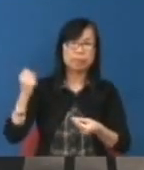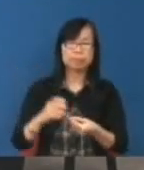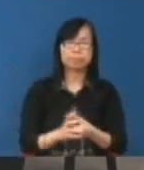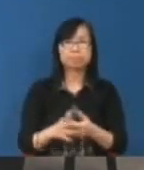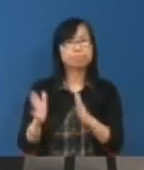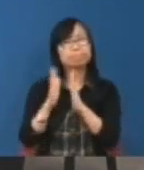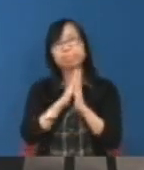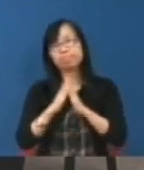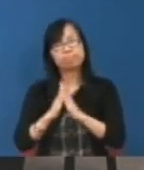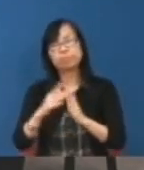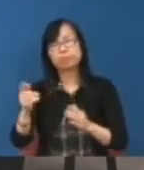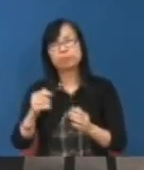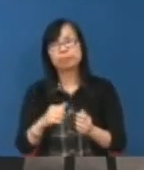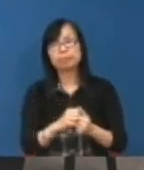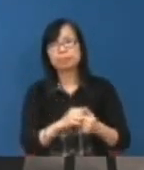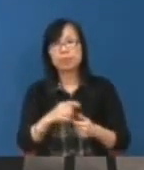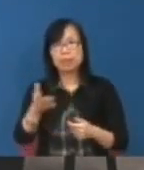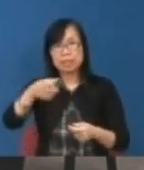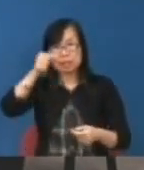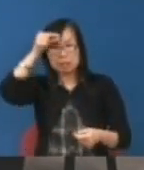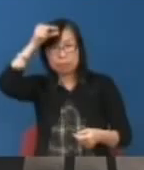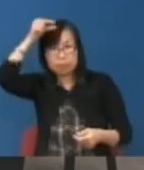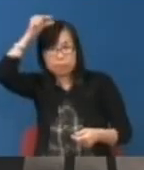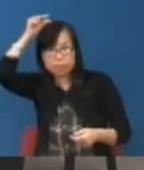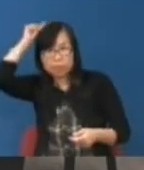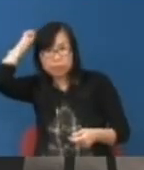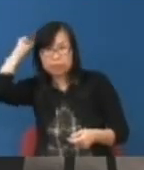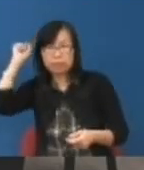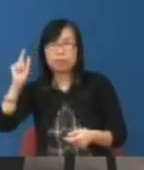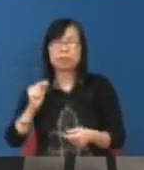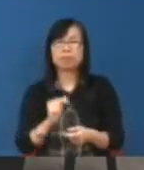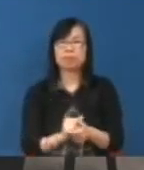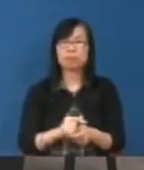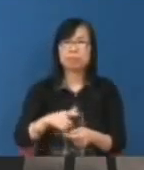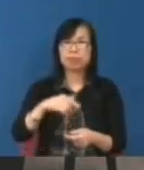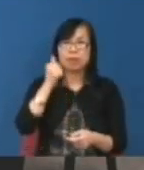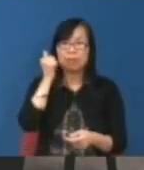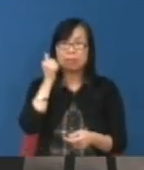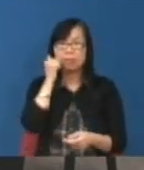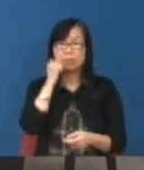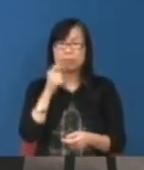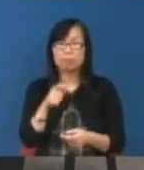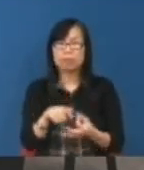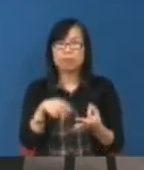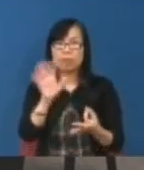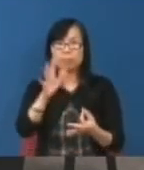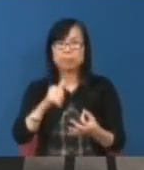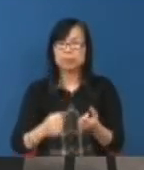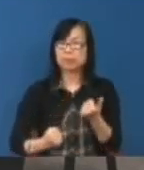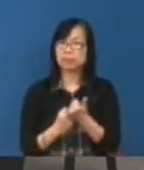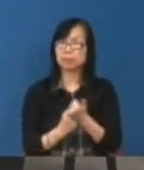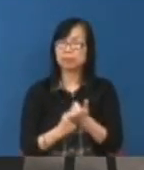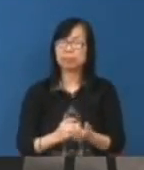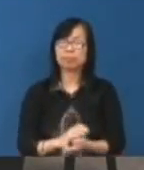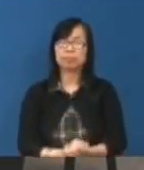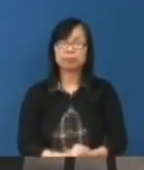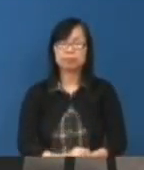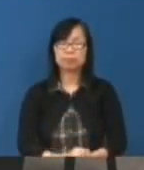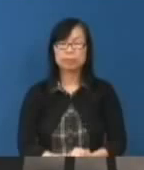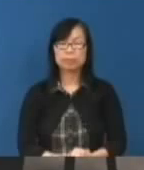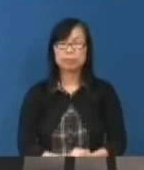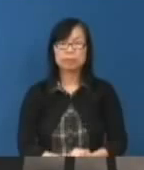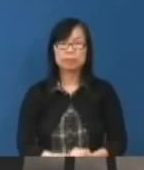嘅係咪？以前董建華嘅時候強勢，因為老江一句到尾，你可以唔支持咩？係咪啊？咁